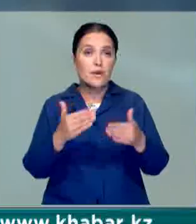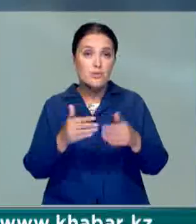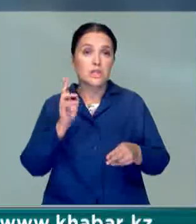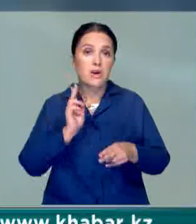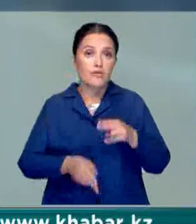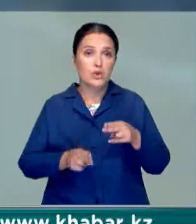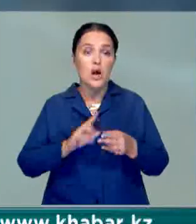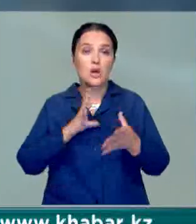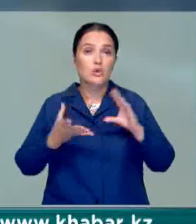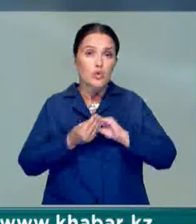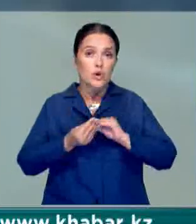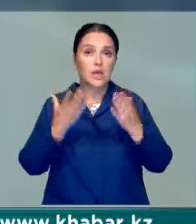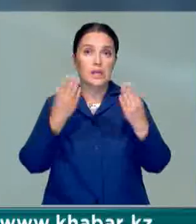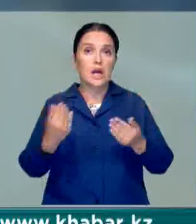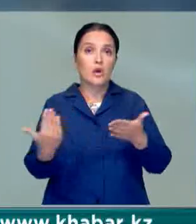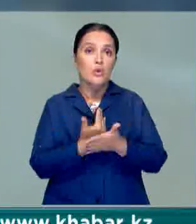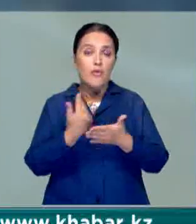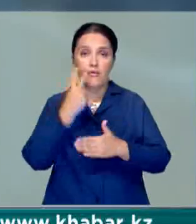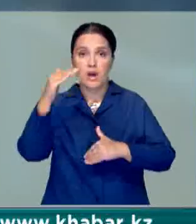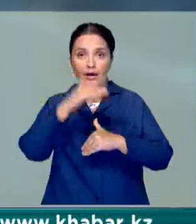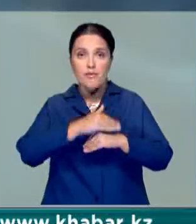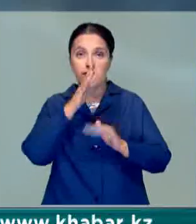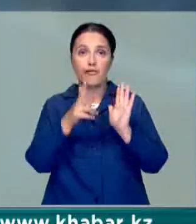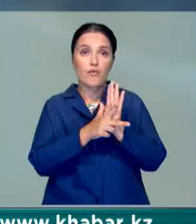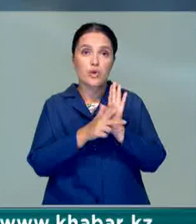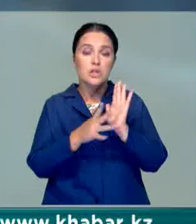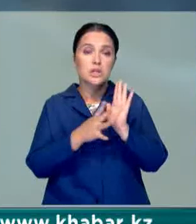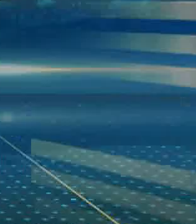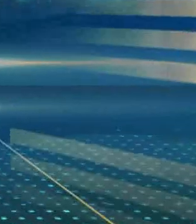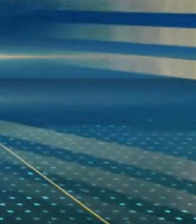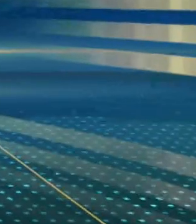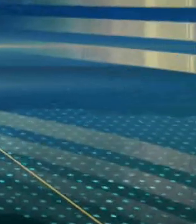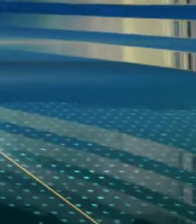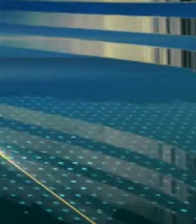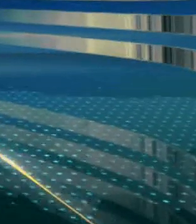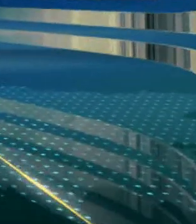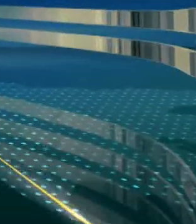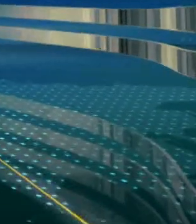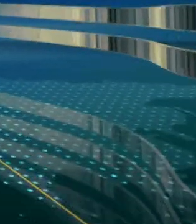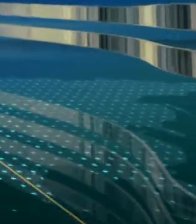Выпуск завершен. Итоги дня мои коллеги подведут в 20 и 21 час. Я с вами прощаюсь.